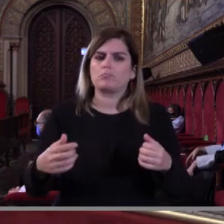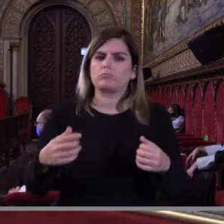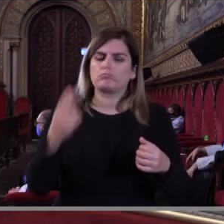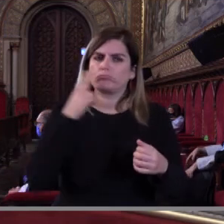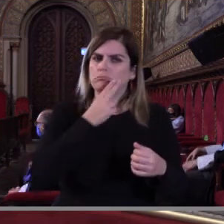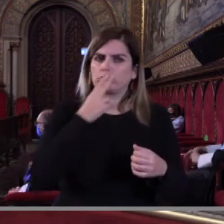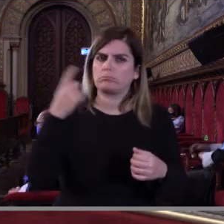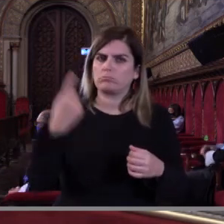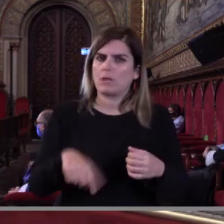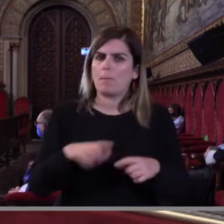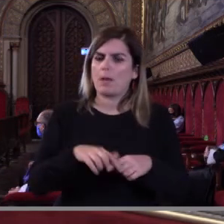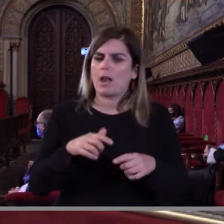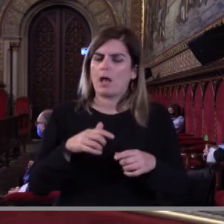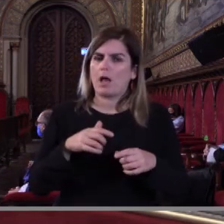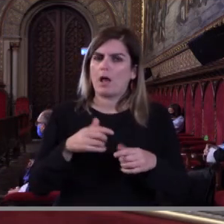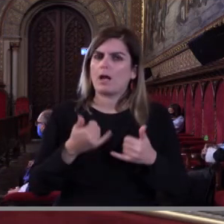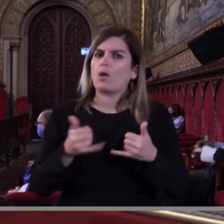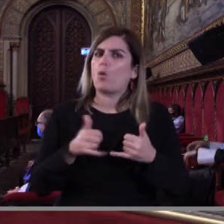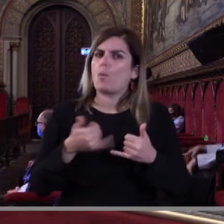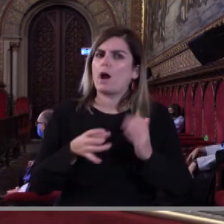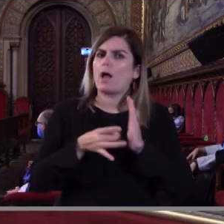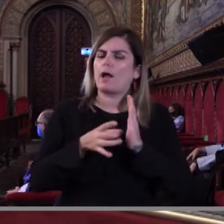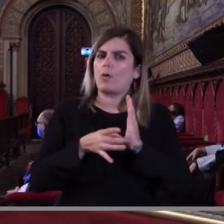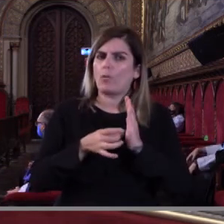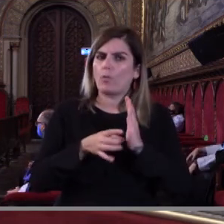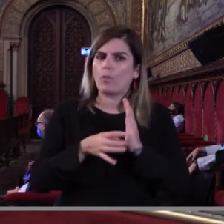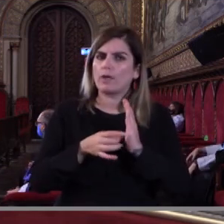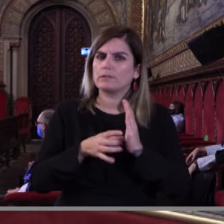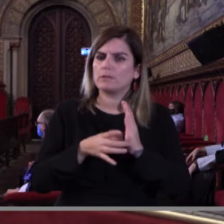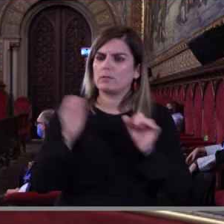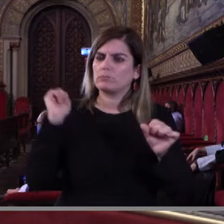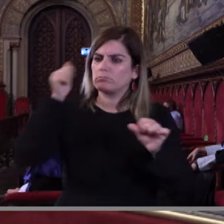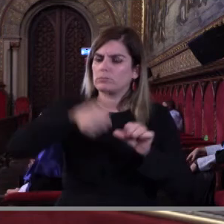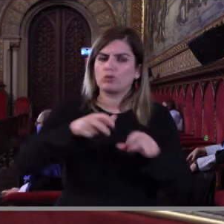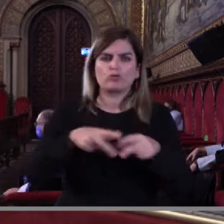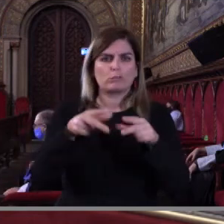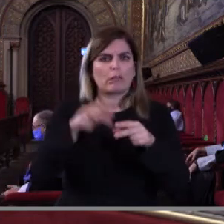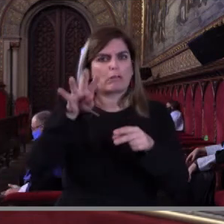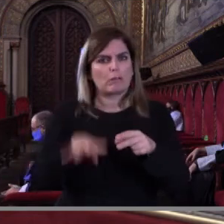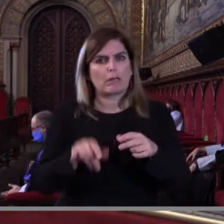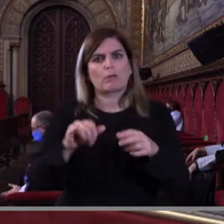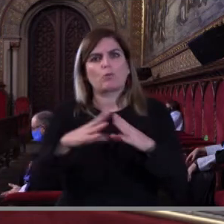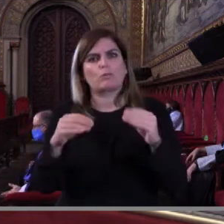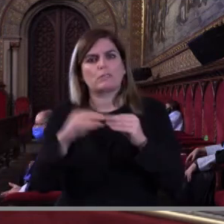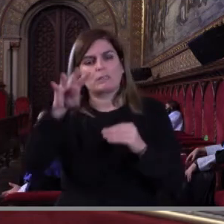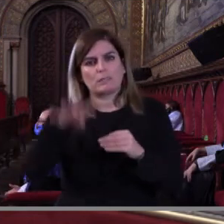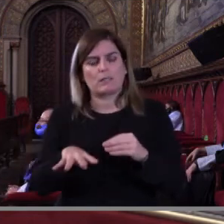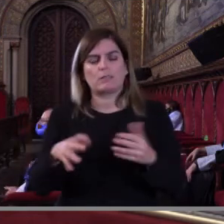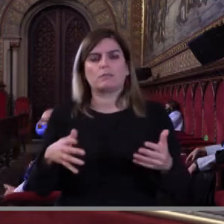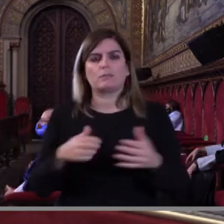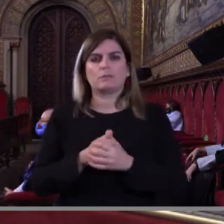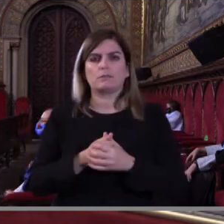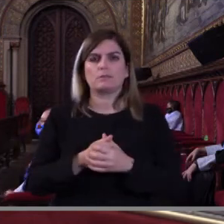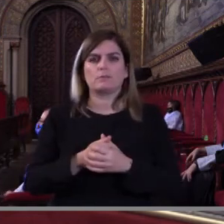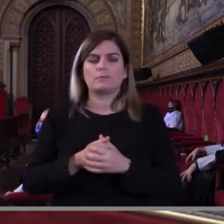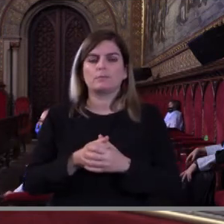posicions per tal de mantenir l'excel·lència que sap generar la societat catalana i les universitats catalanes. I en aquest sentit, doncs,